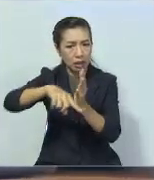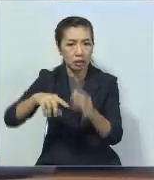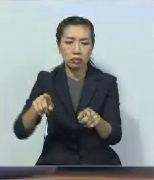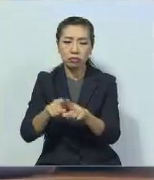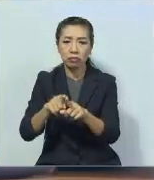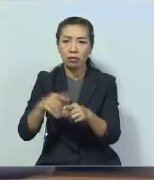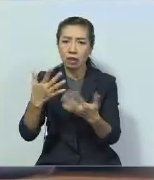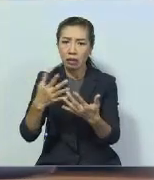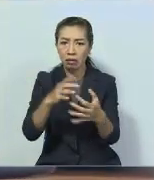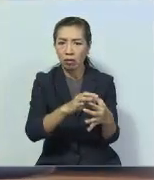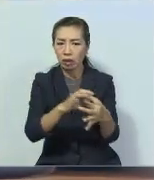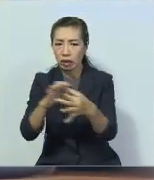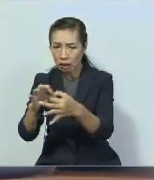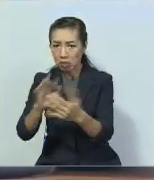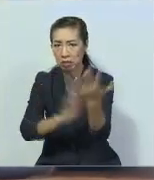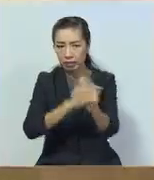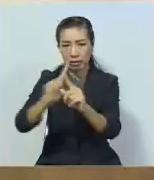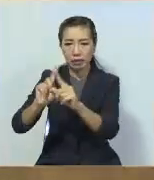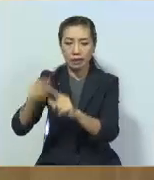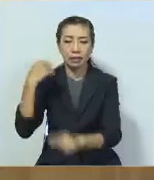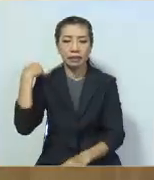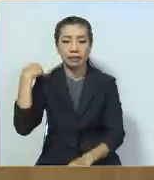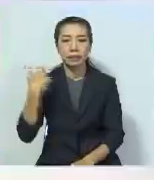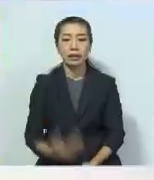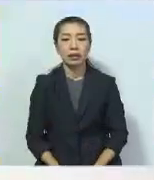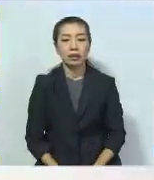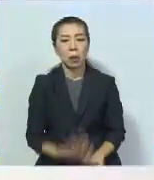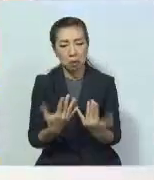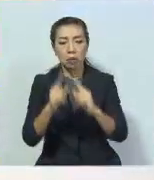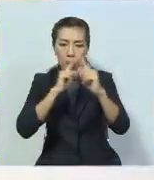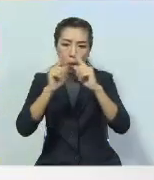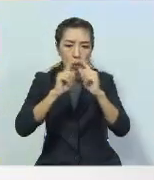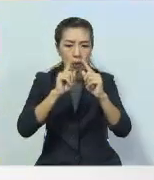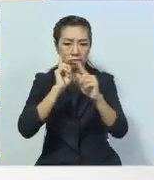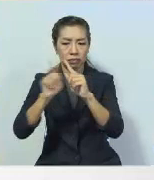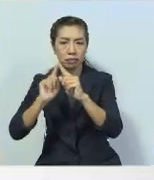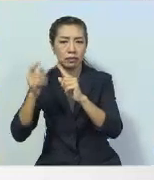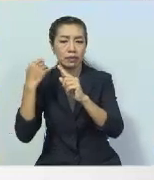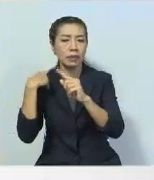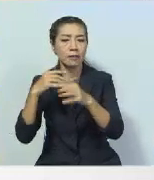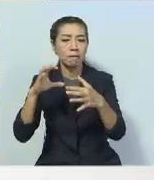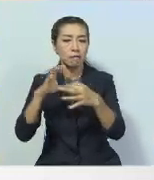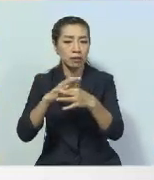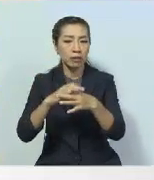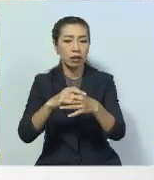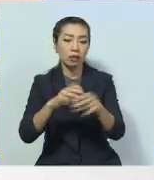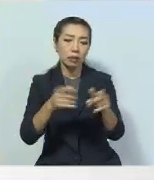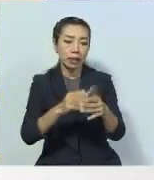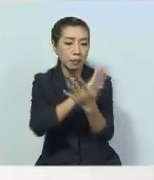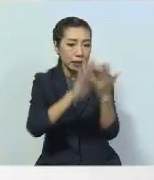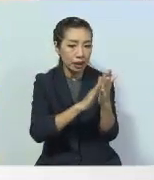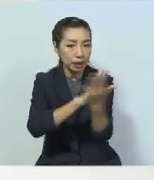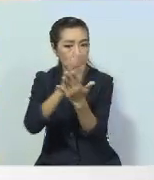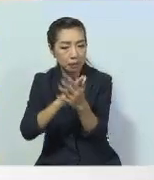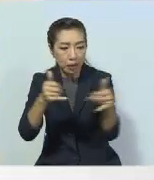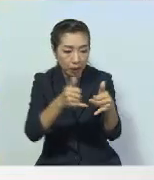าเรื่องของเทรดวอร์เนี่ยมันจะไปชิงโดนกับอีกหลายประเทศนะครับก็ถือว่ามีการหารือกันไม่ว่าจะเป็นในกรอบของพหุภาคีหรือว่า